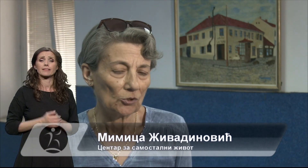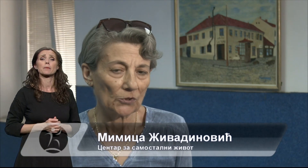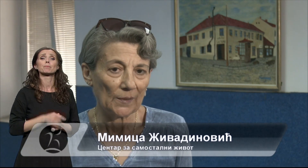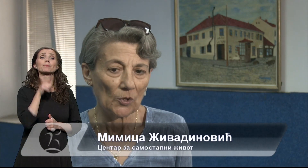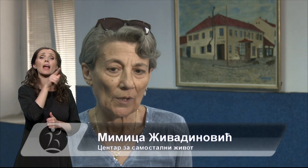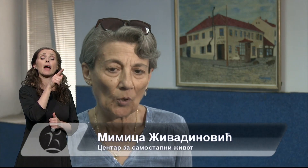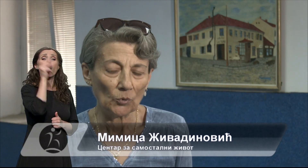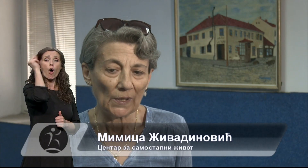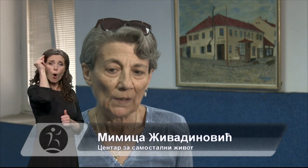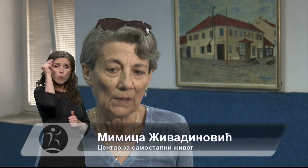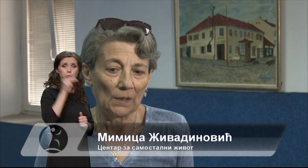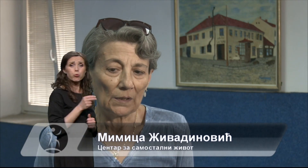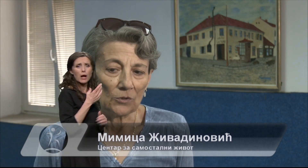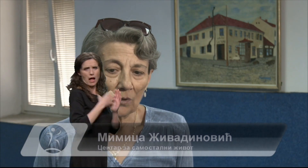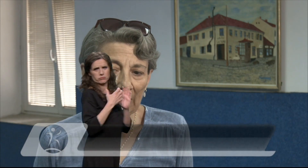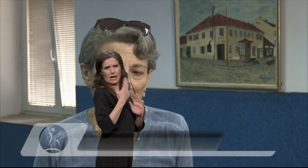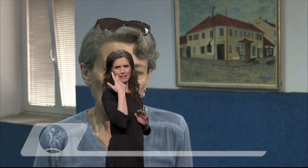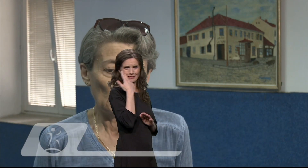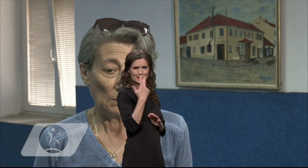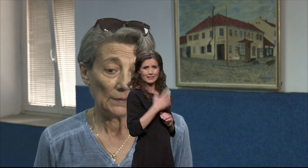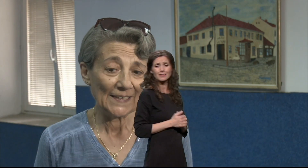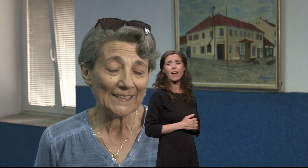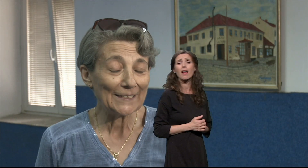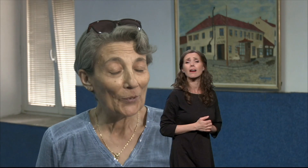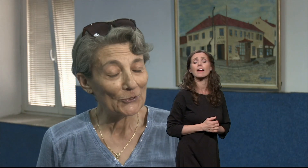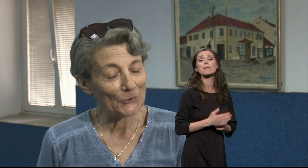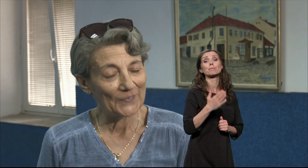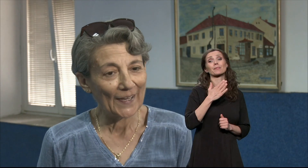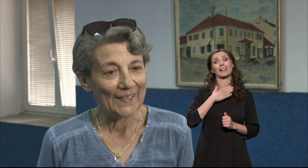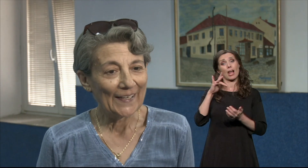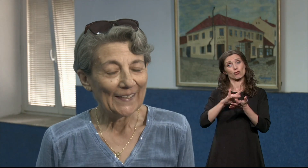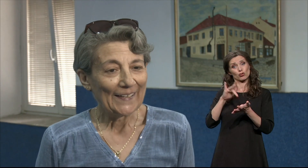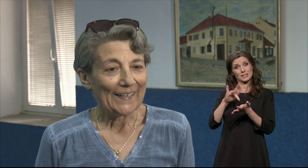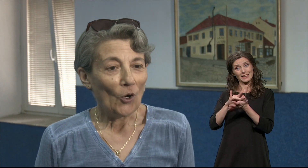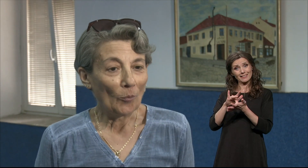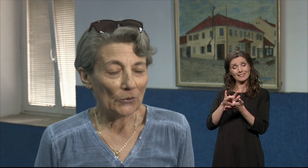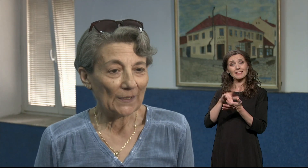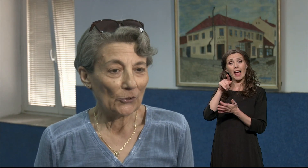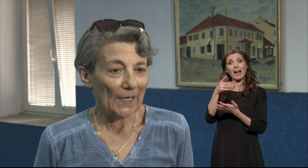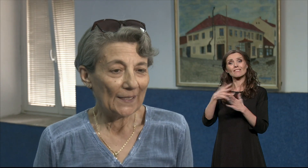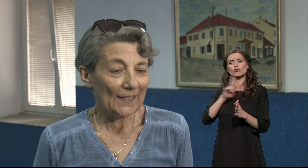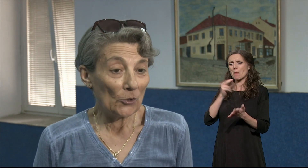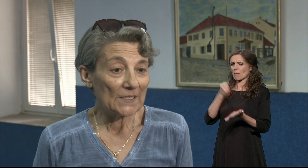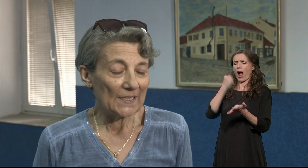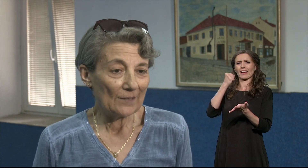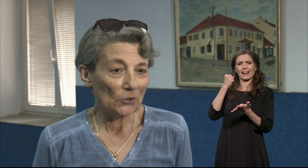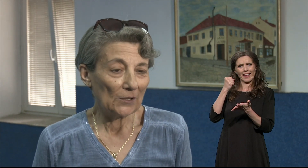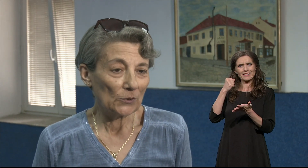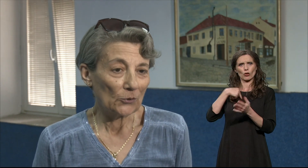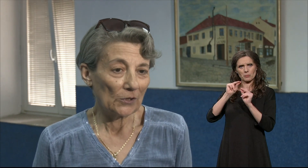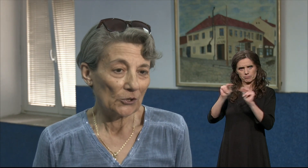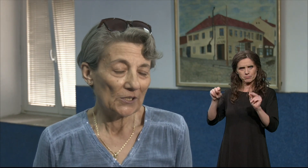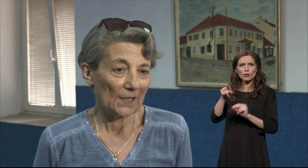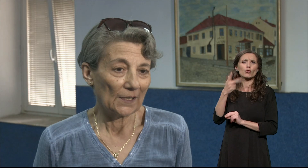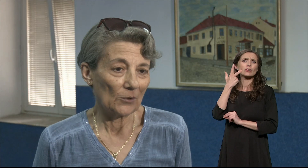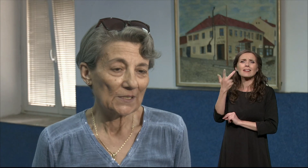akreditovo taj program obuke. I to je nekih 30% u stvari obuke. To je neki teorijski nivo gdje